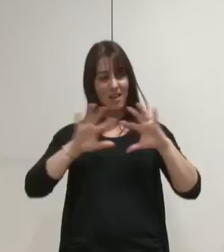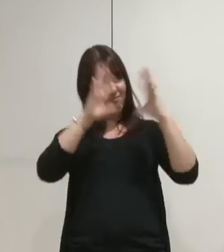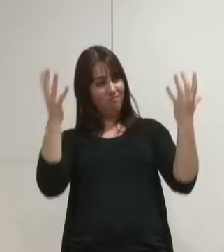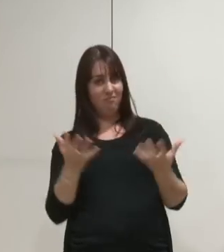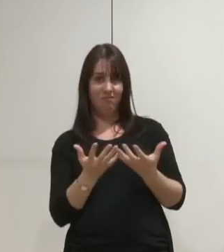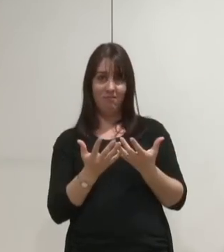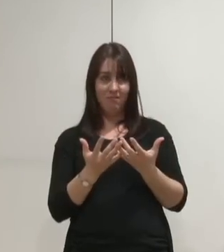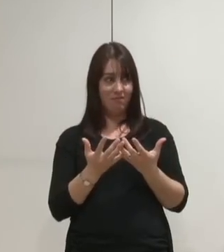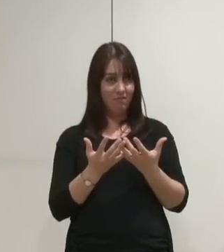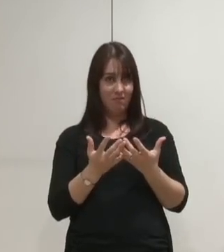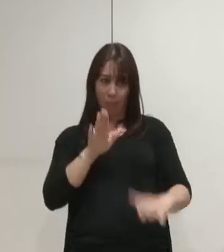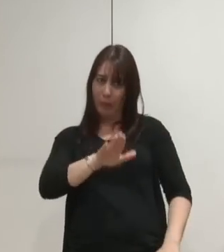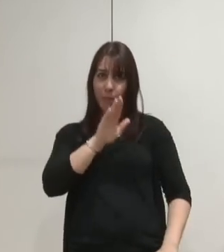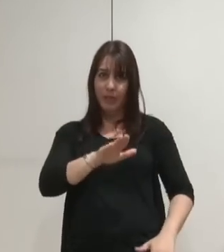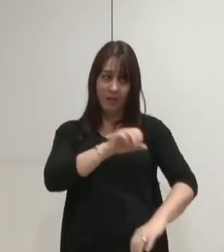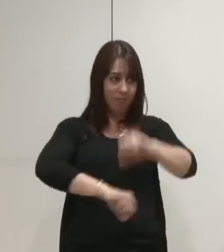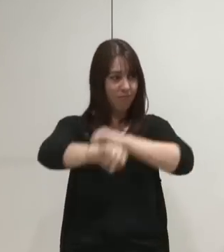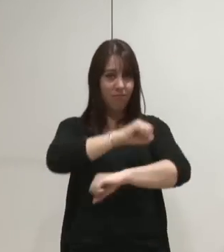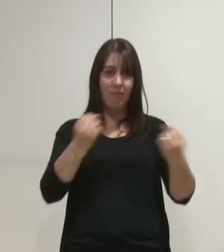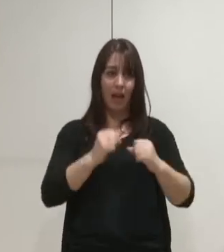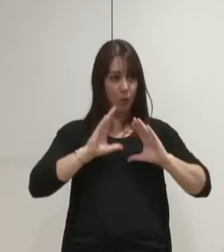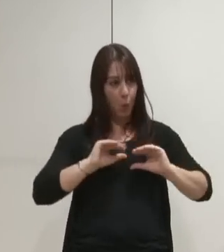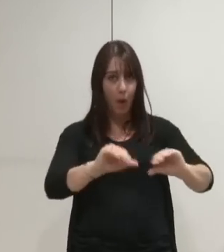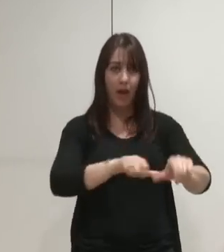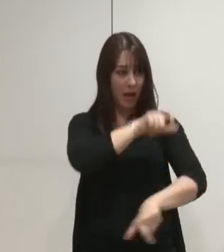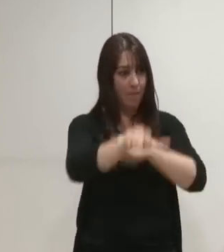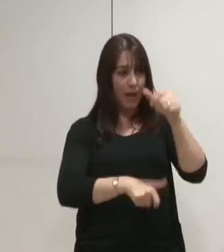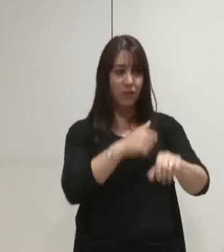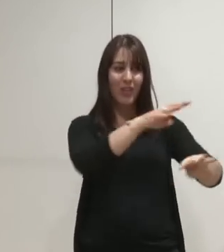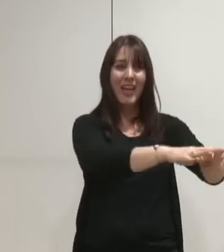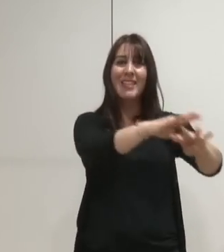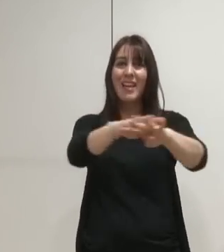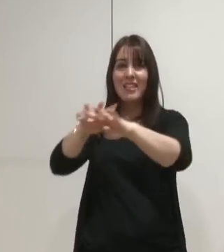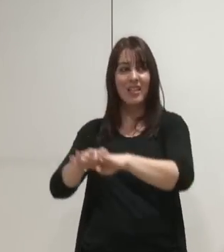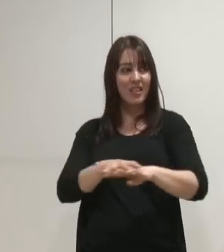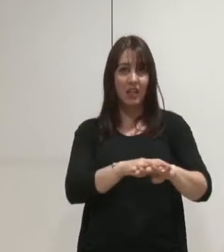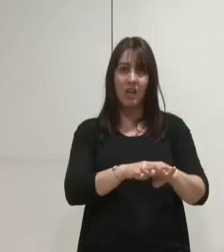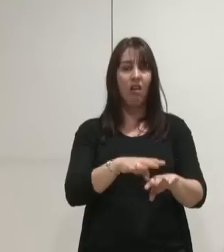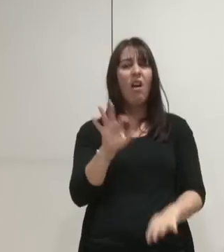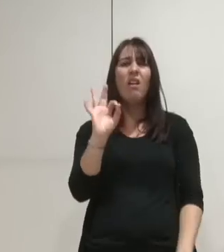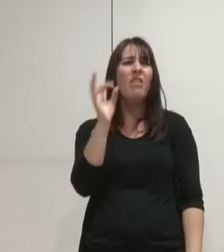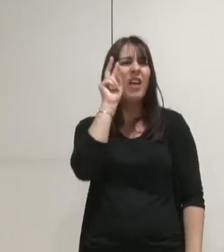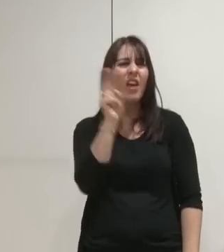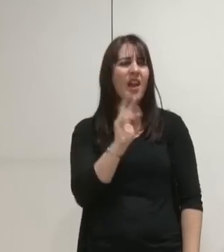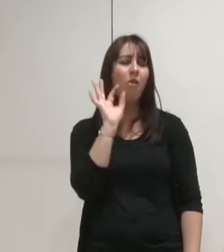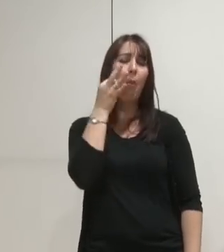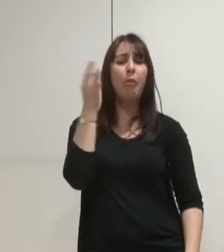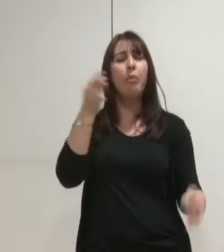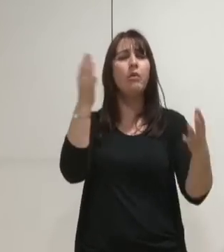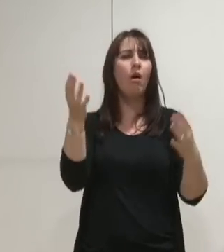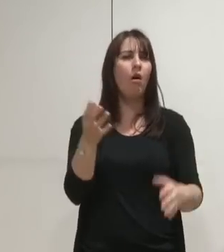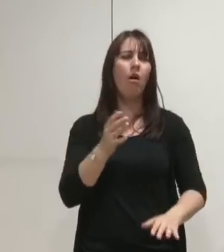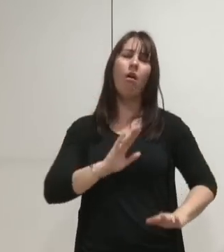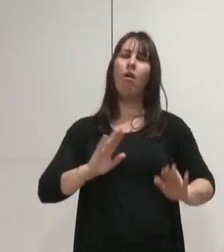quotidien des des actions des habitants dans ces quartiers et ce n'est pas du saupoudrage je ne commenterai pas